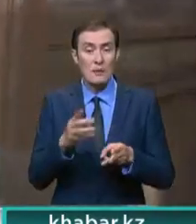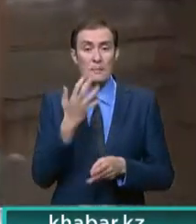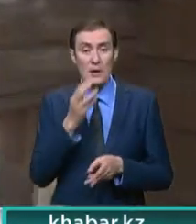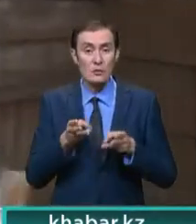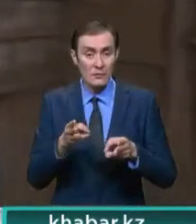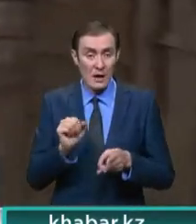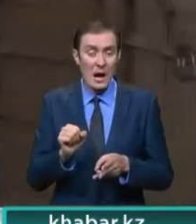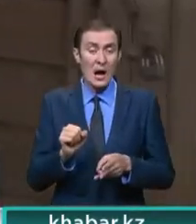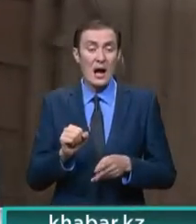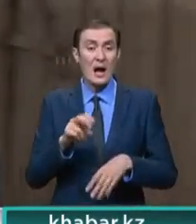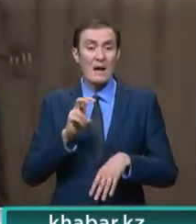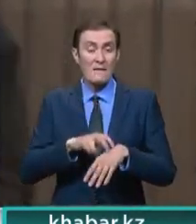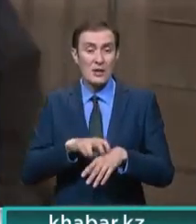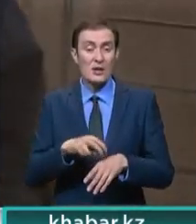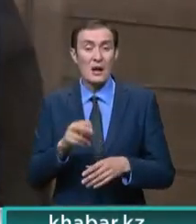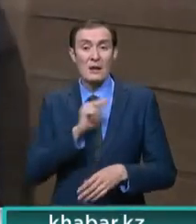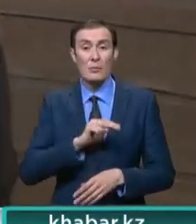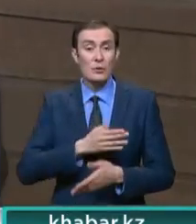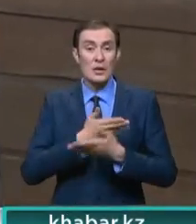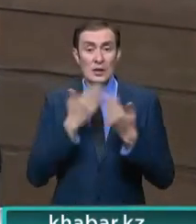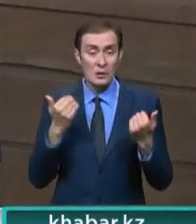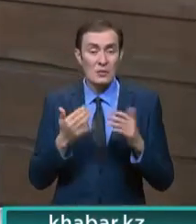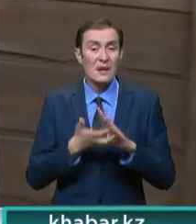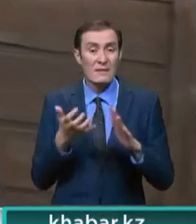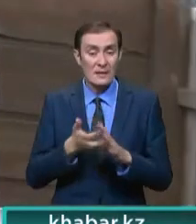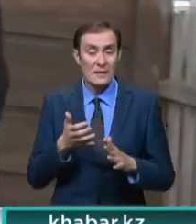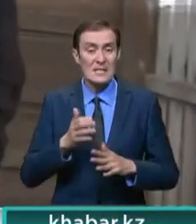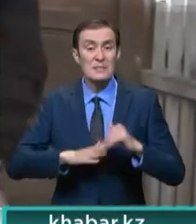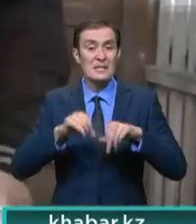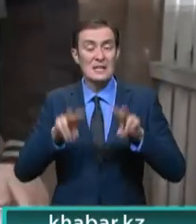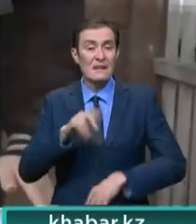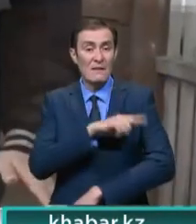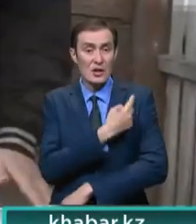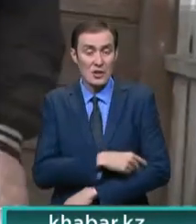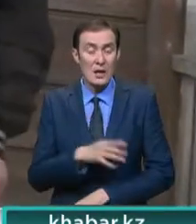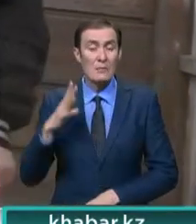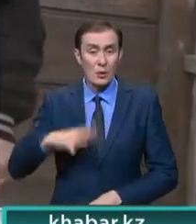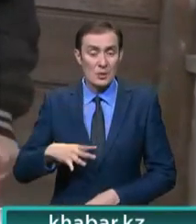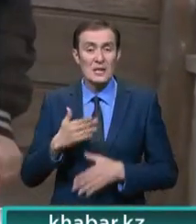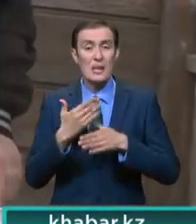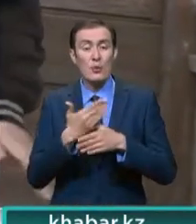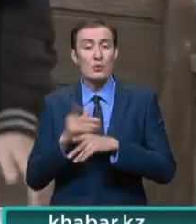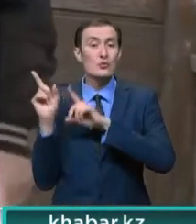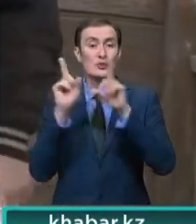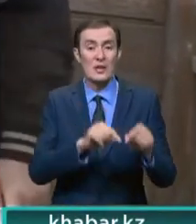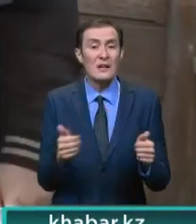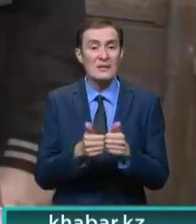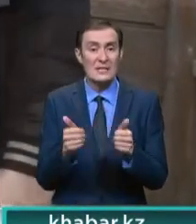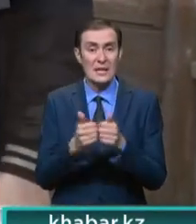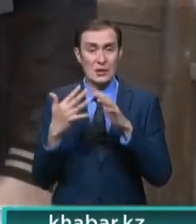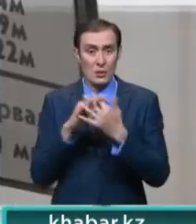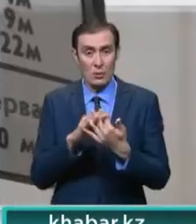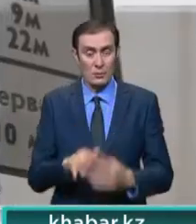печь. Ставка фельдшера свободна, а в районе дефицит медицинских кадров. Местным жителям приходится за помощью ездить в соседнее